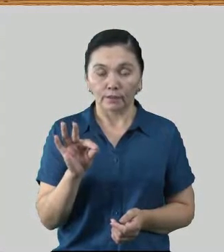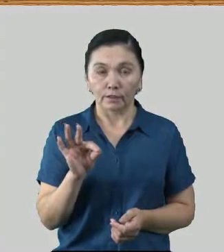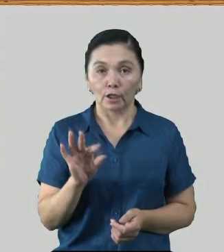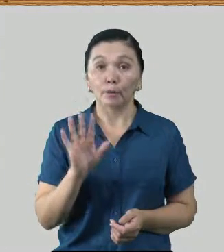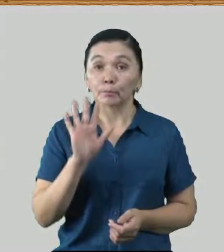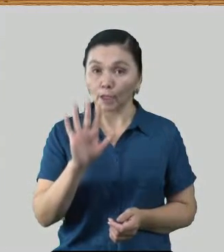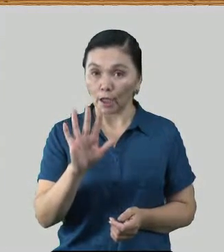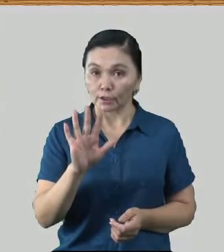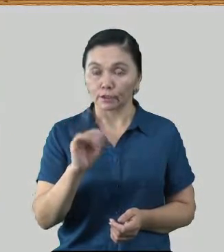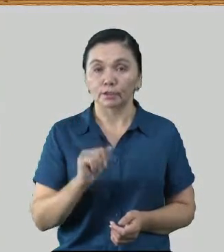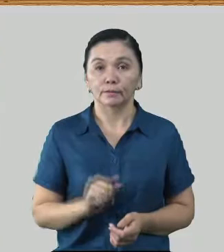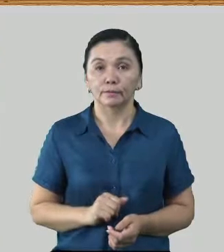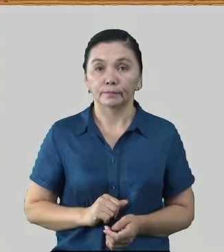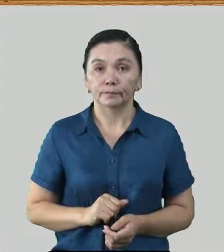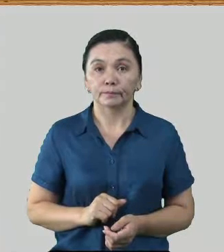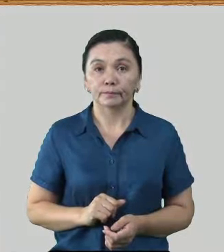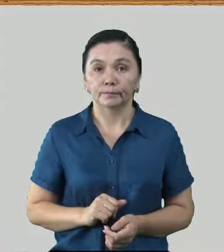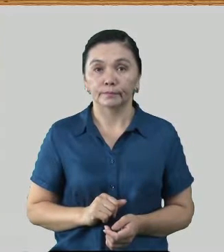Правильно, 5.